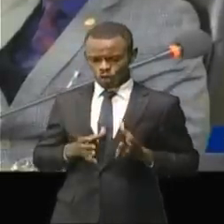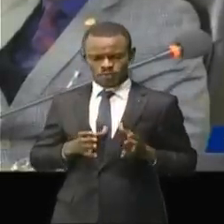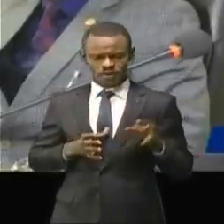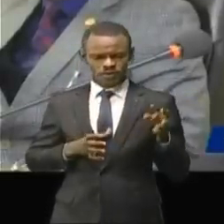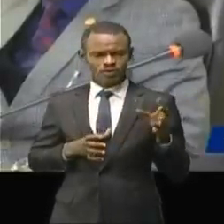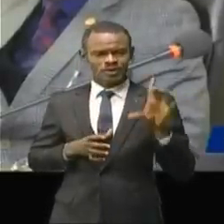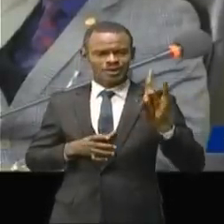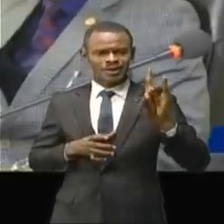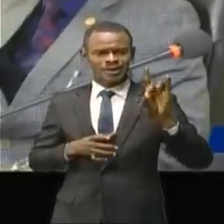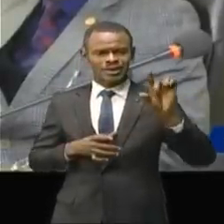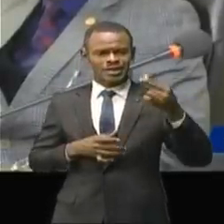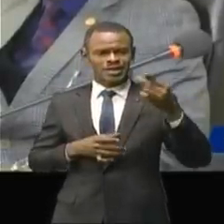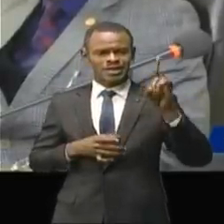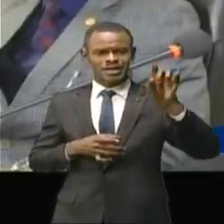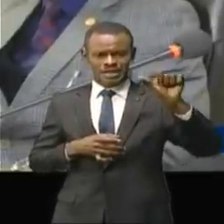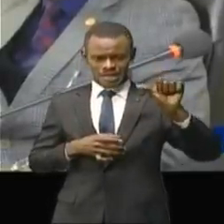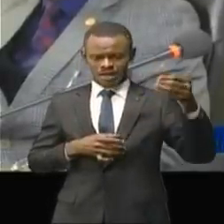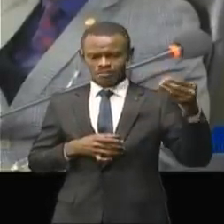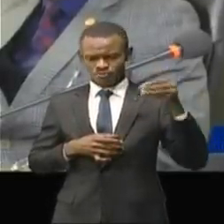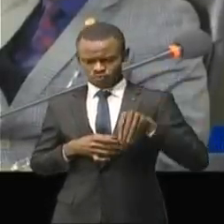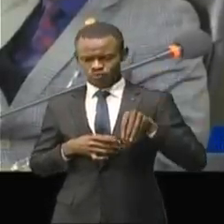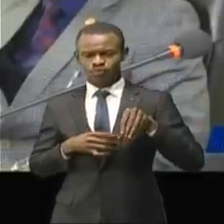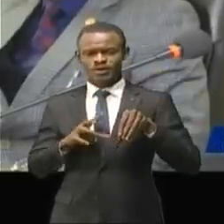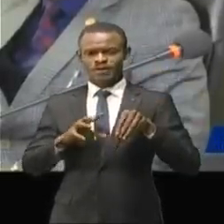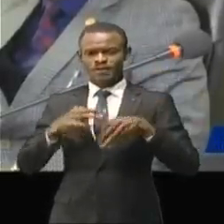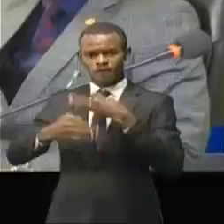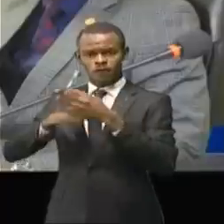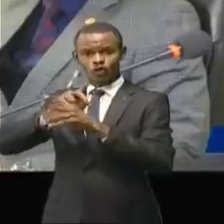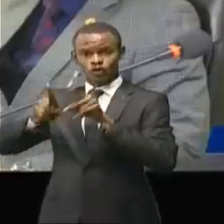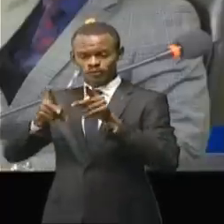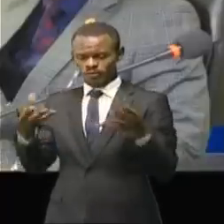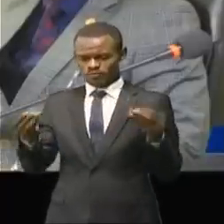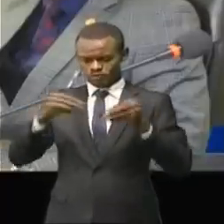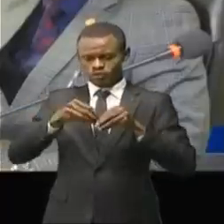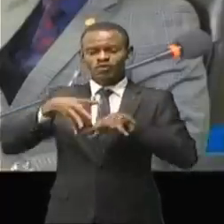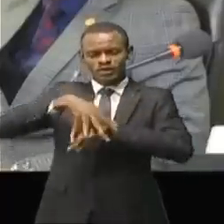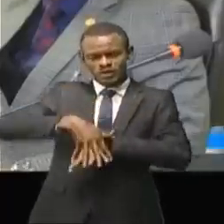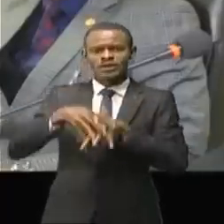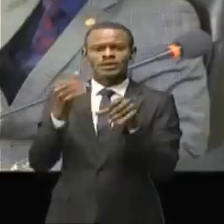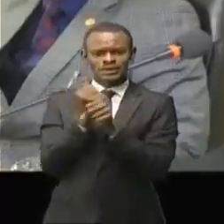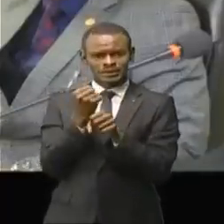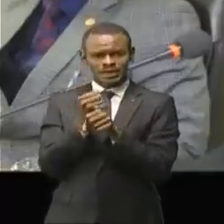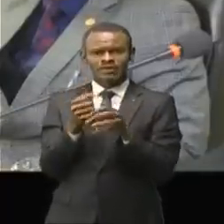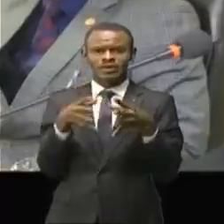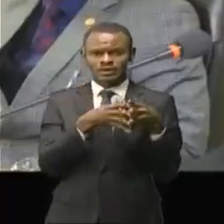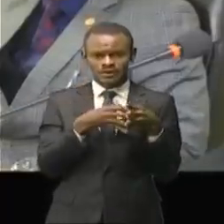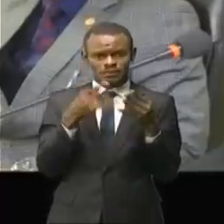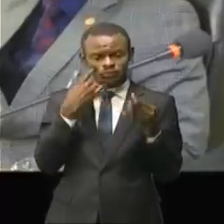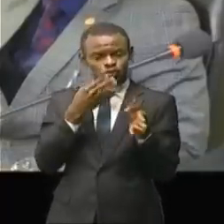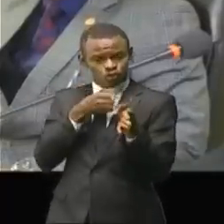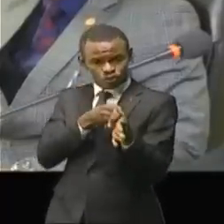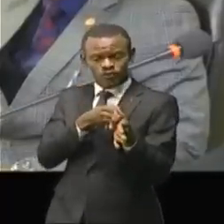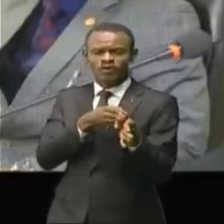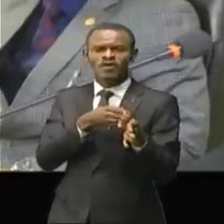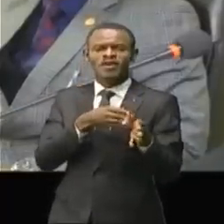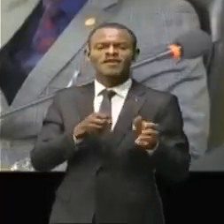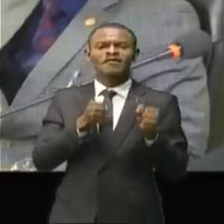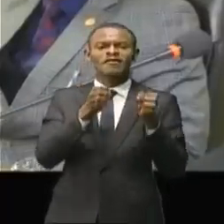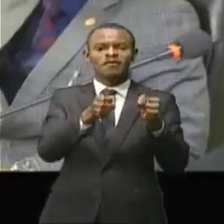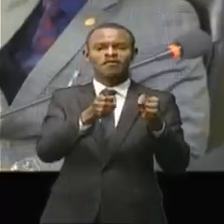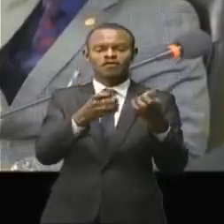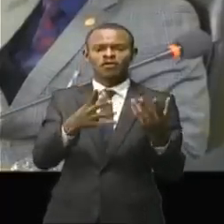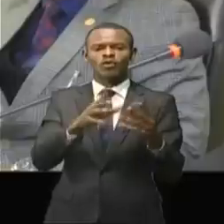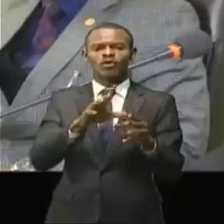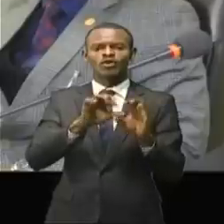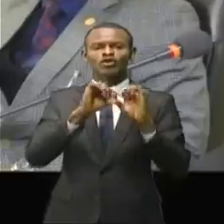dans la droite ligne de modernisation et de la viabilisation de l'administration publique prenez